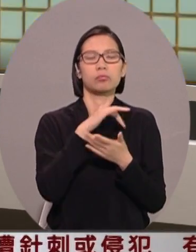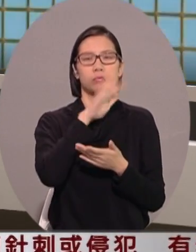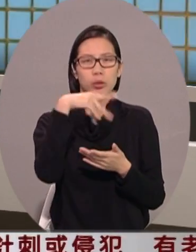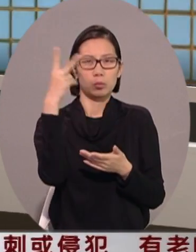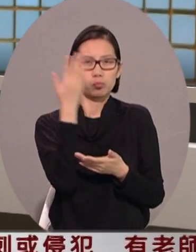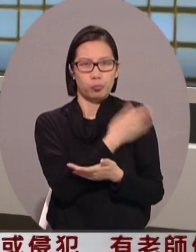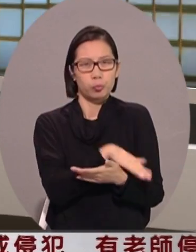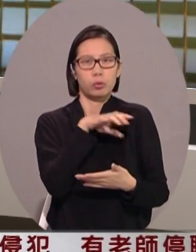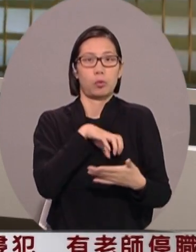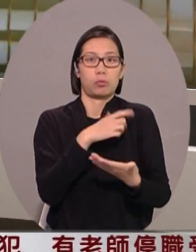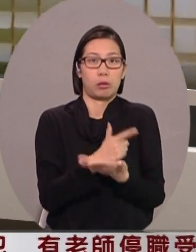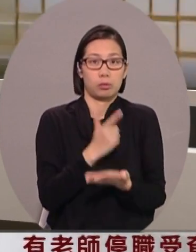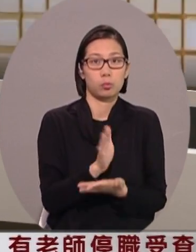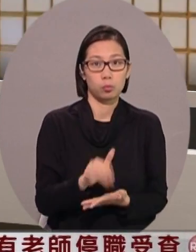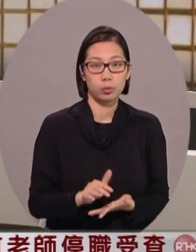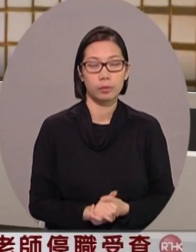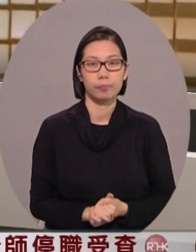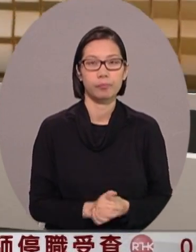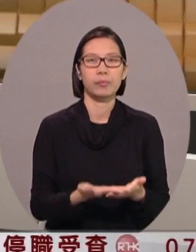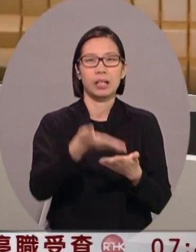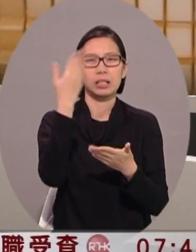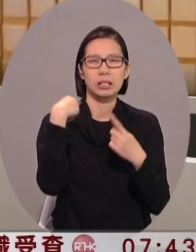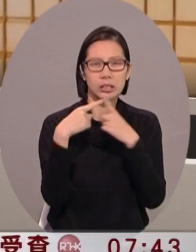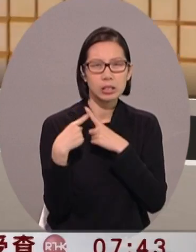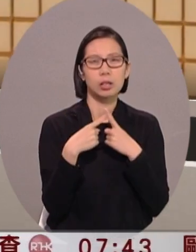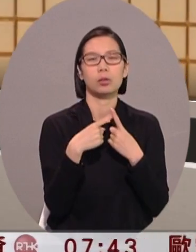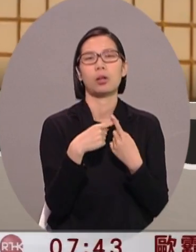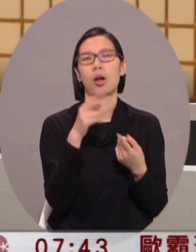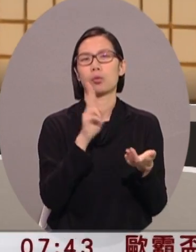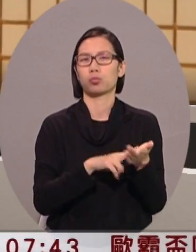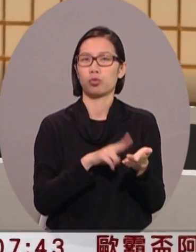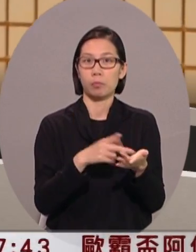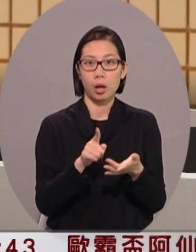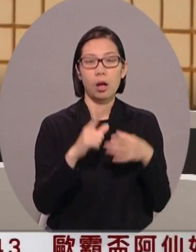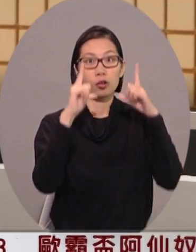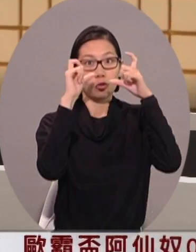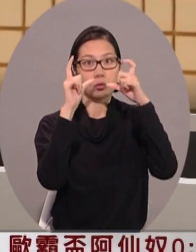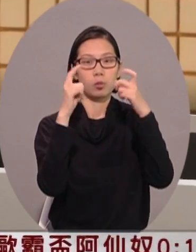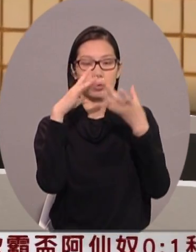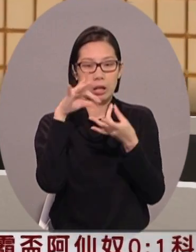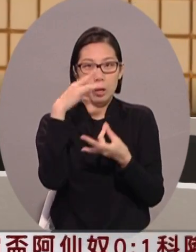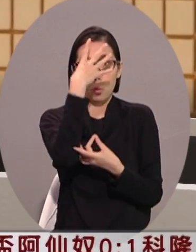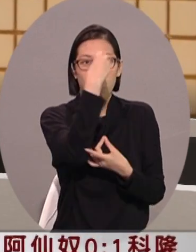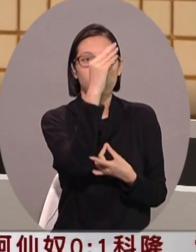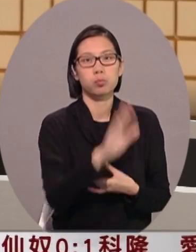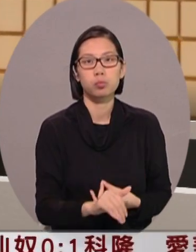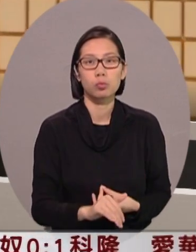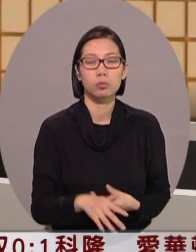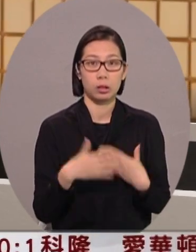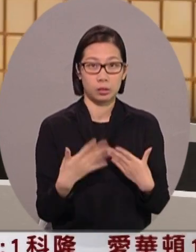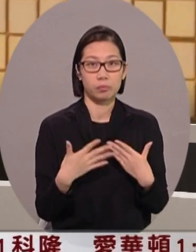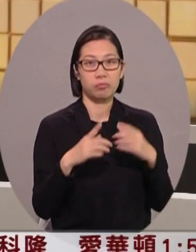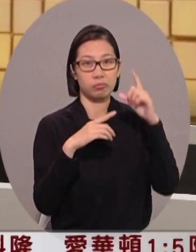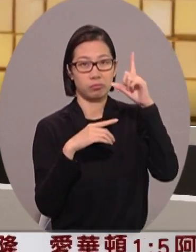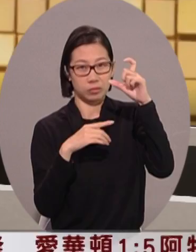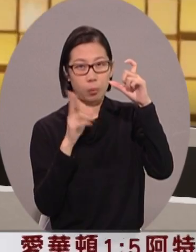略咗自己內在嘅價值呢？以前啲人就有諗過啊，相機可能係攝走咗人嘅靈魂。今日自拍又有冇